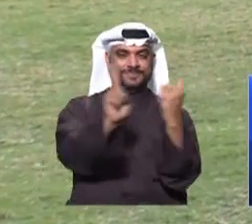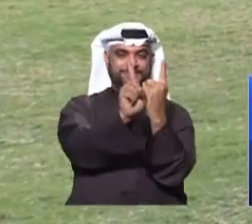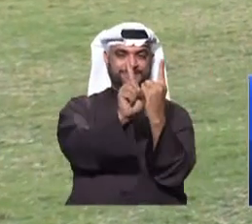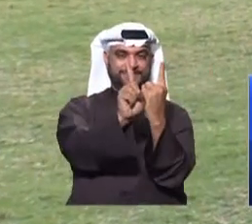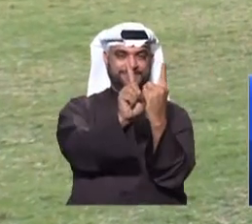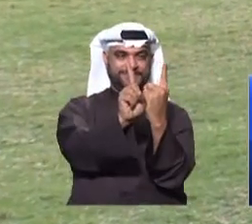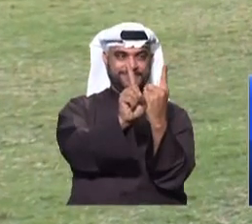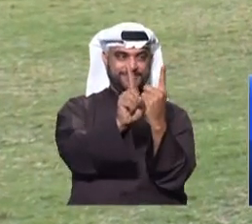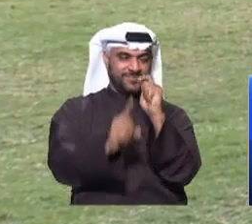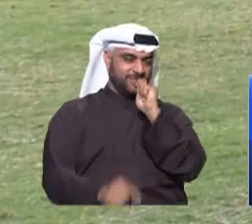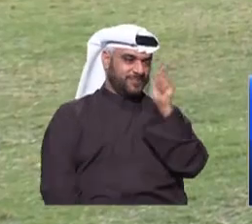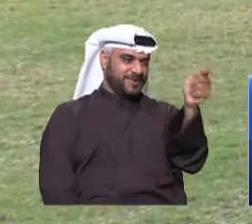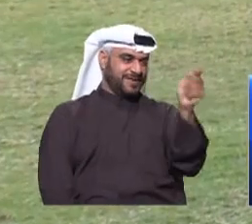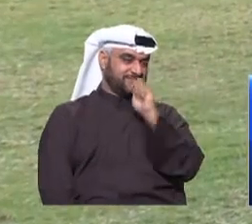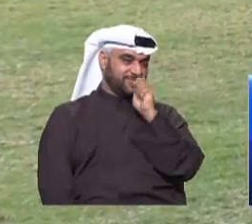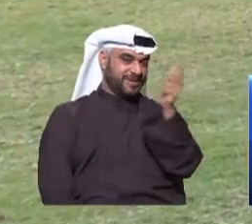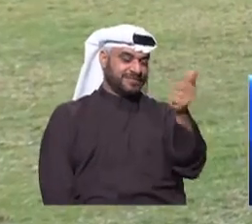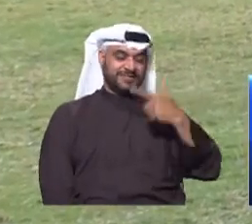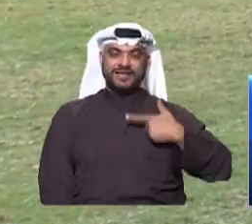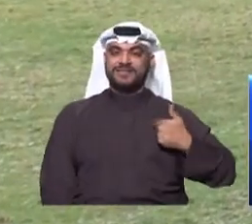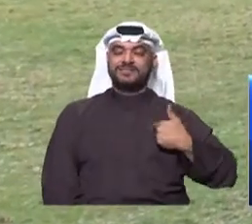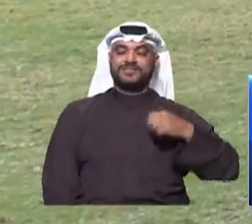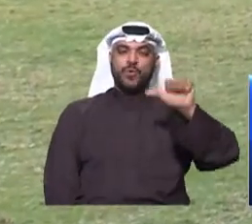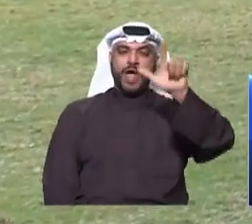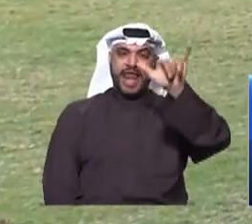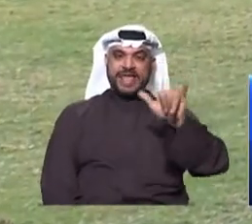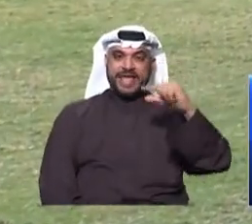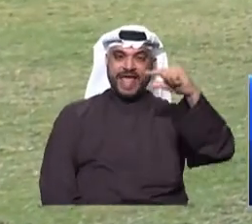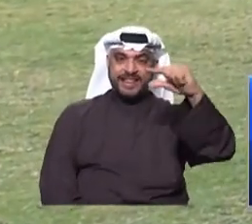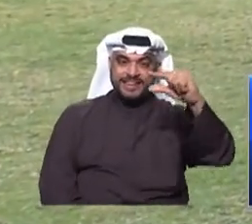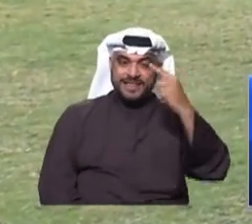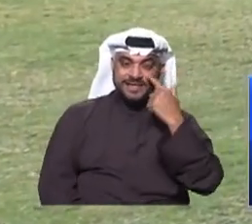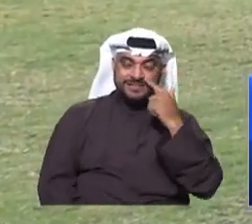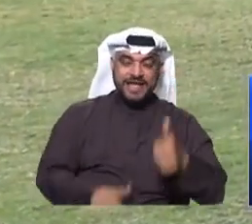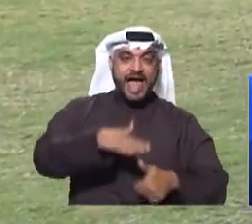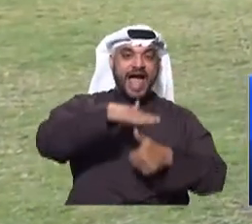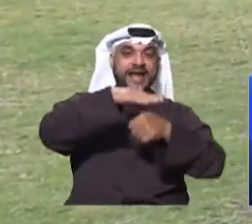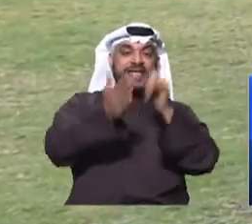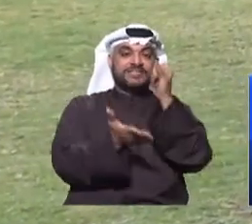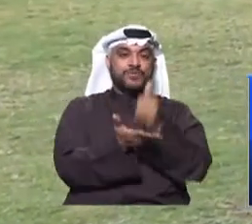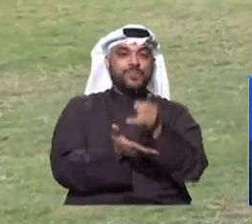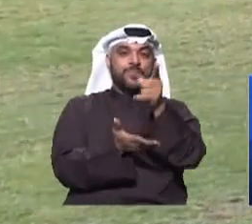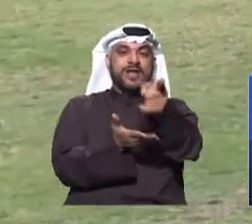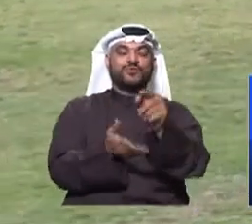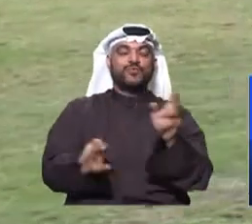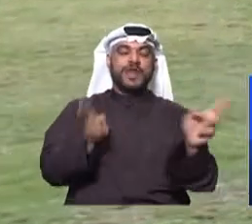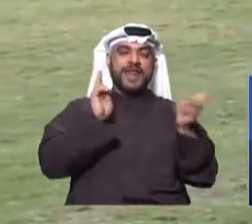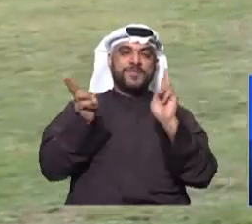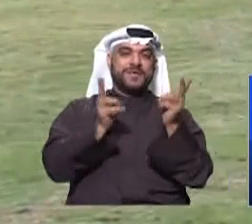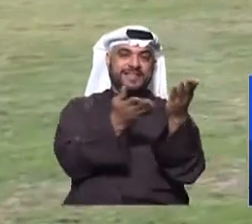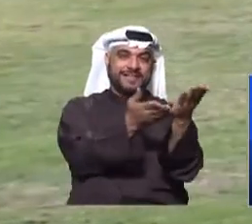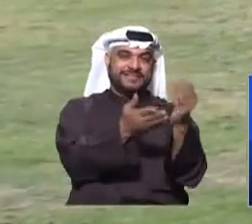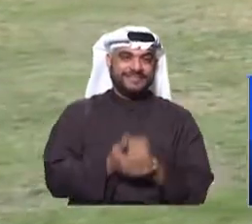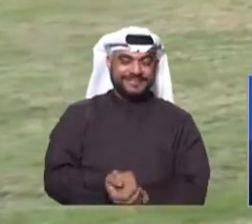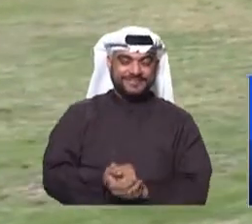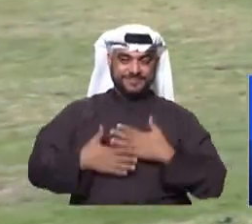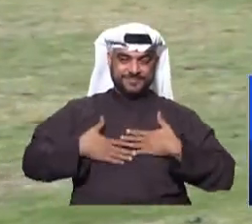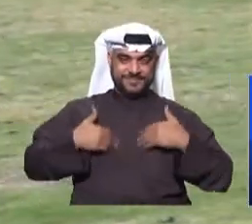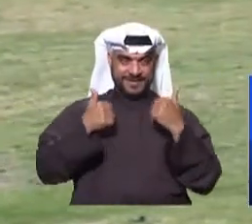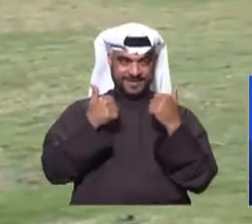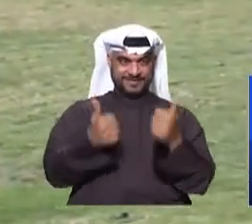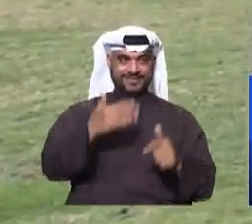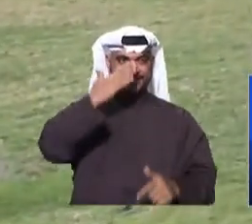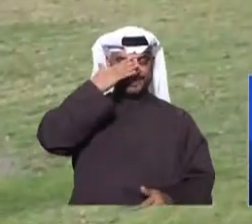نلتقي بالسيد وليد العوضي الرئيس التنفيذي للمراكز الثقافية. مساك الله بالخير سيد وليد،